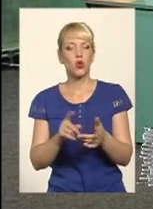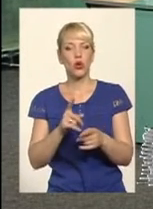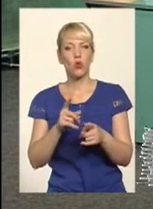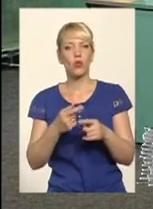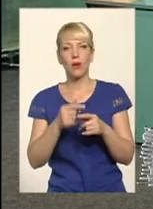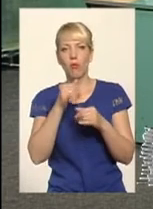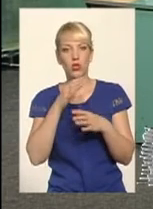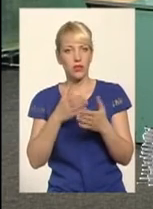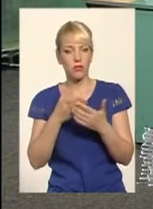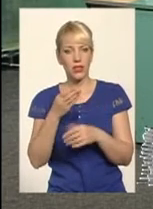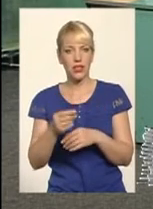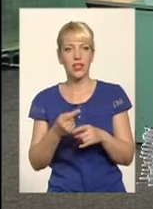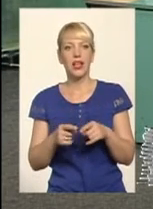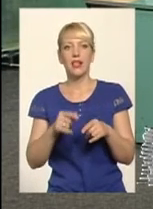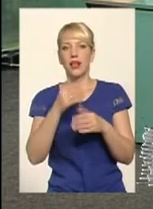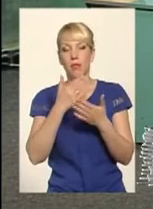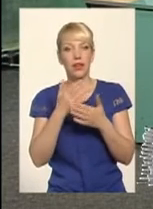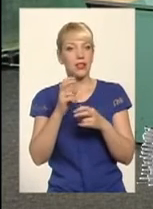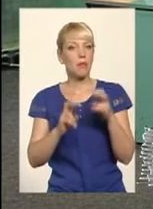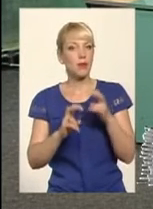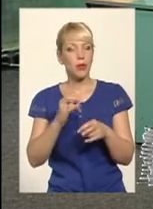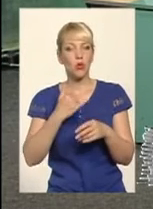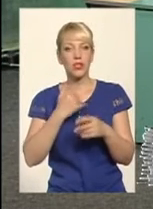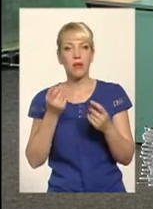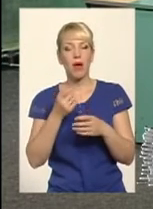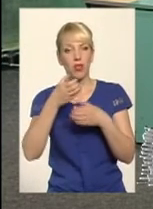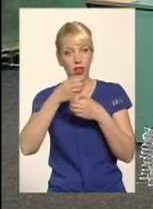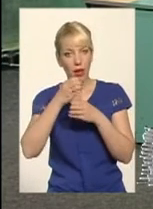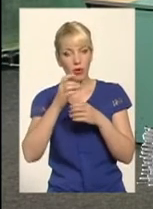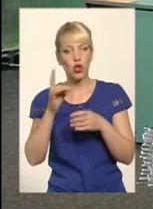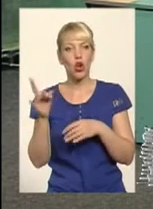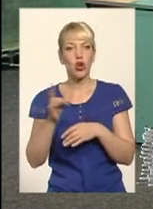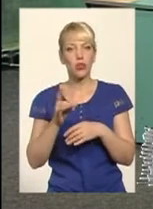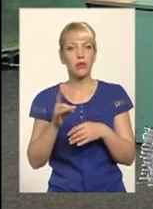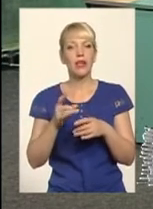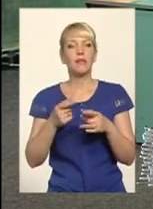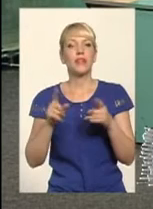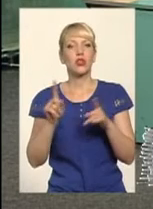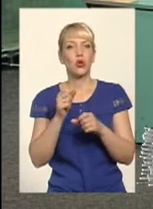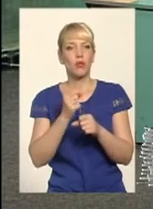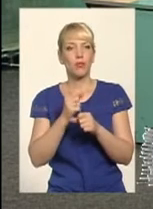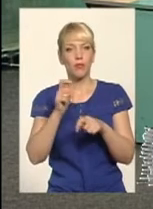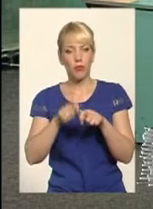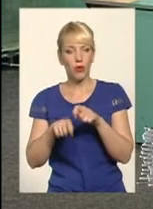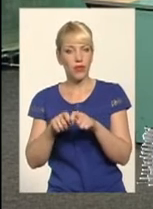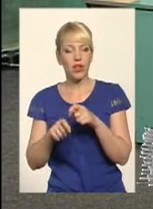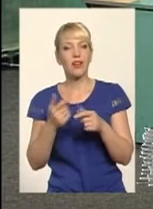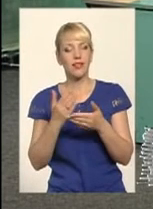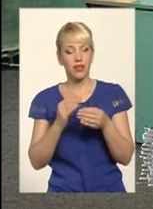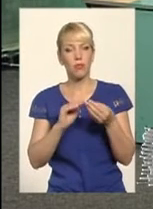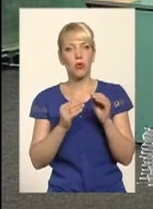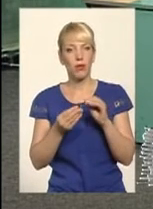можуть здійснювати. Які можуть зробити лабораторні дослідження, замери. Тому тут є проблема. Тому тут, скажімо, доволі